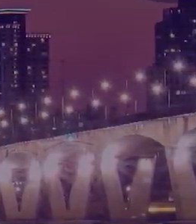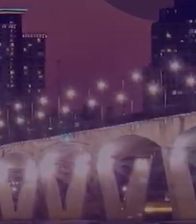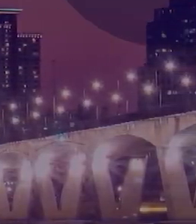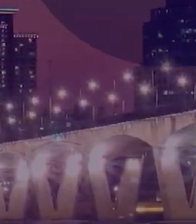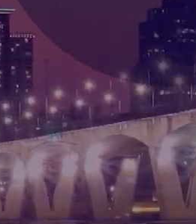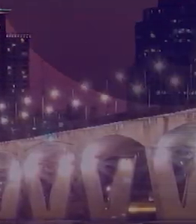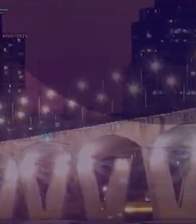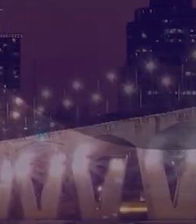했습니다